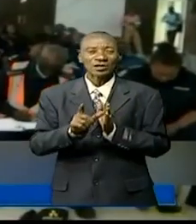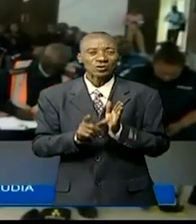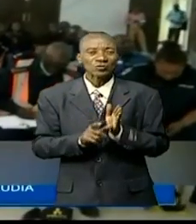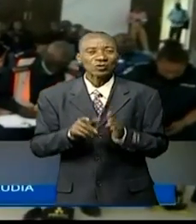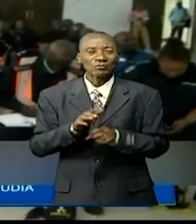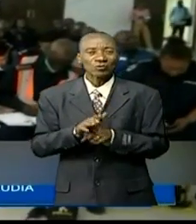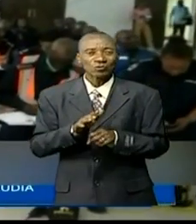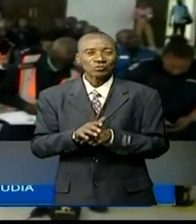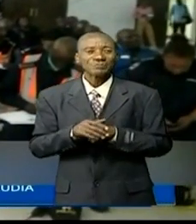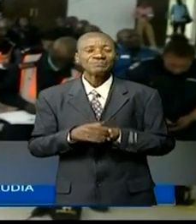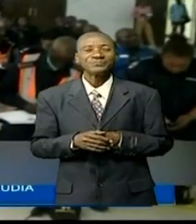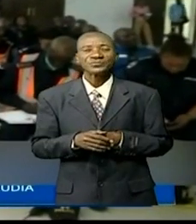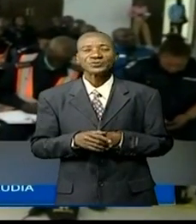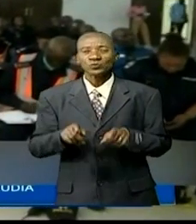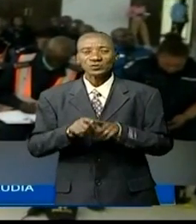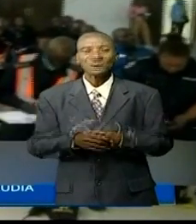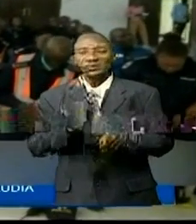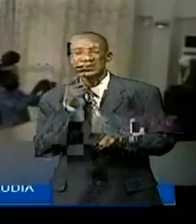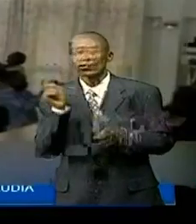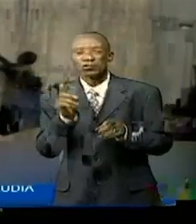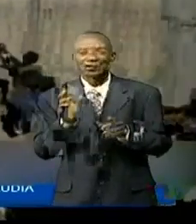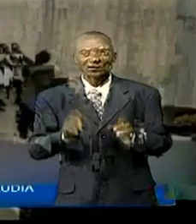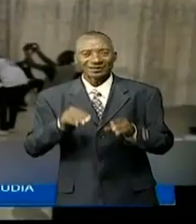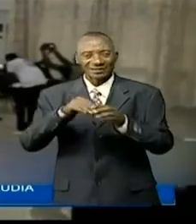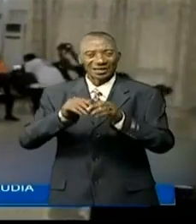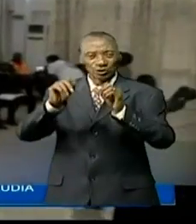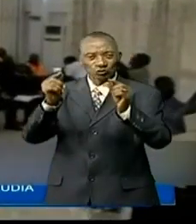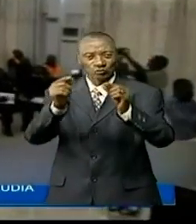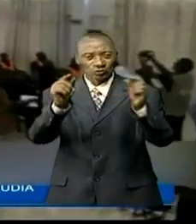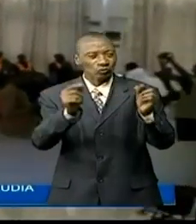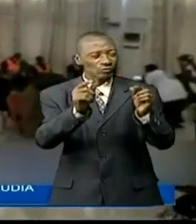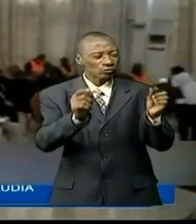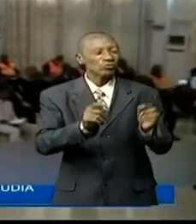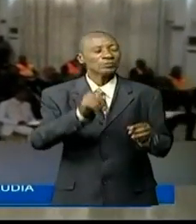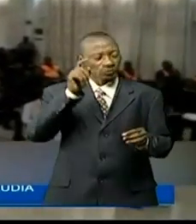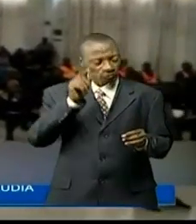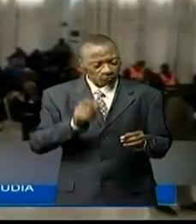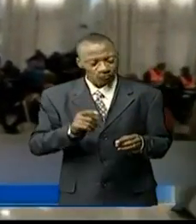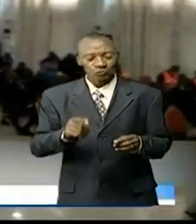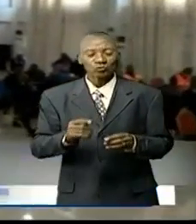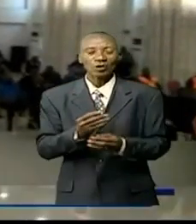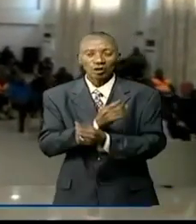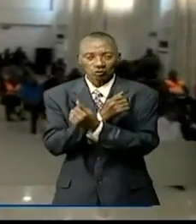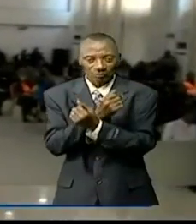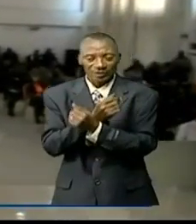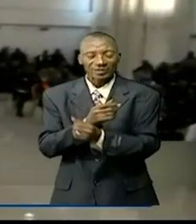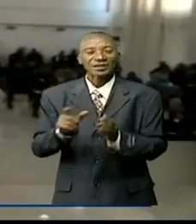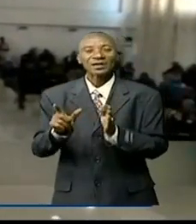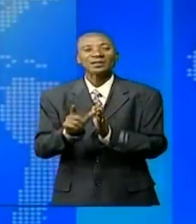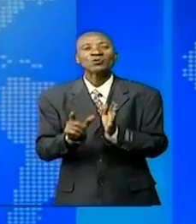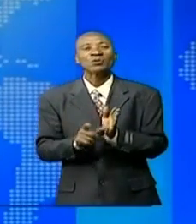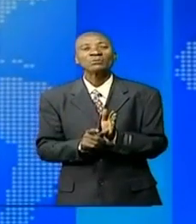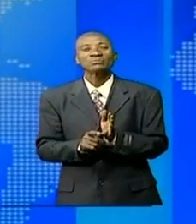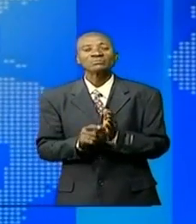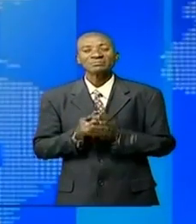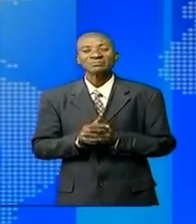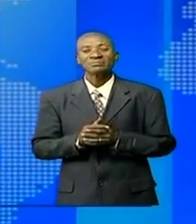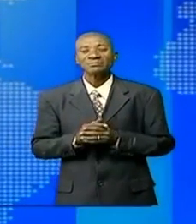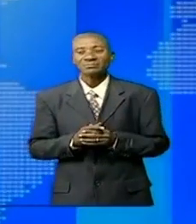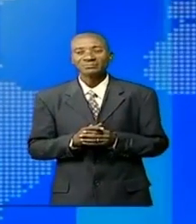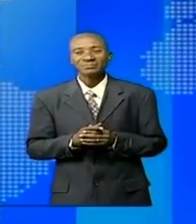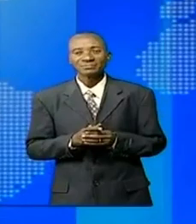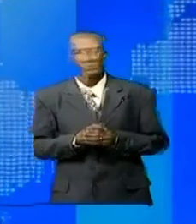les commandants des grandes unités présents à cette réunion. Place à l'exécution à tous les niveaux.